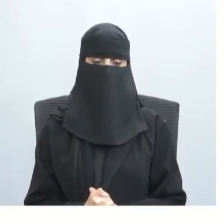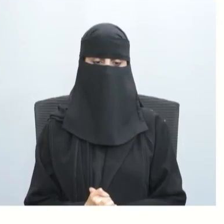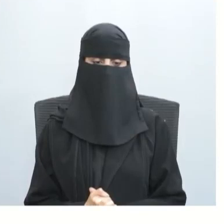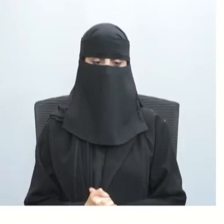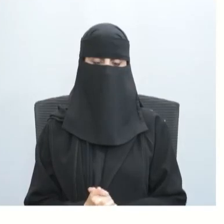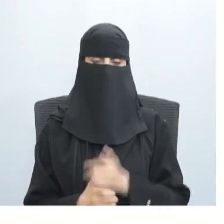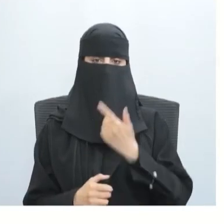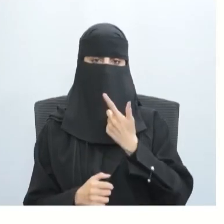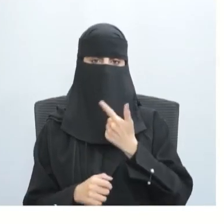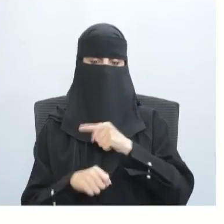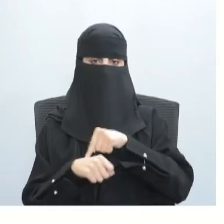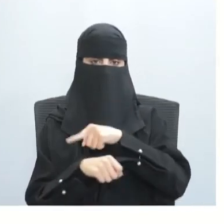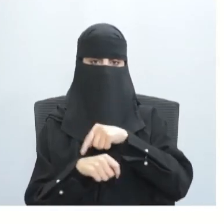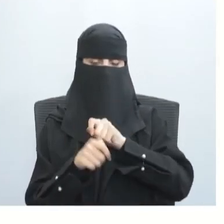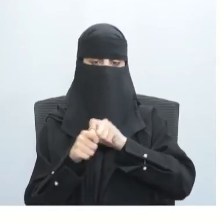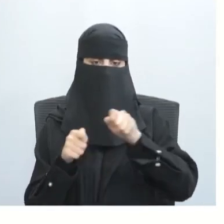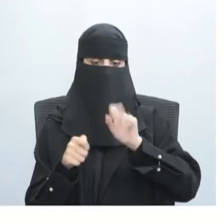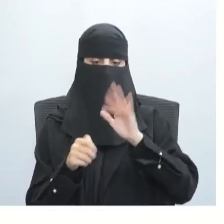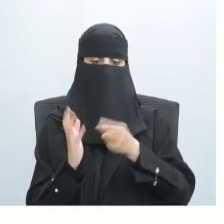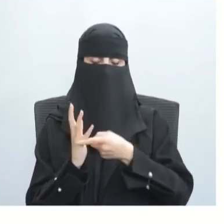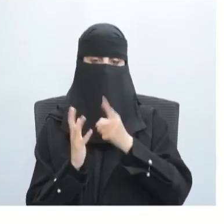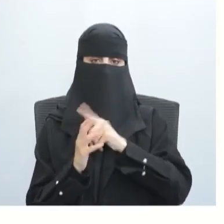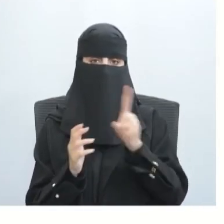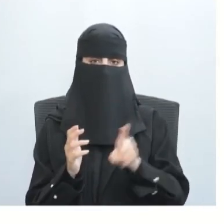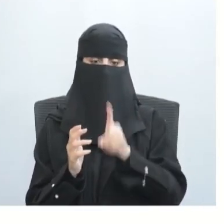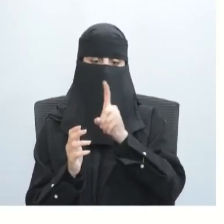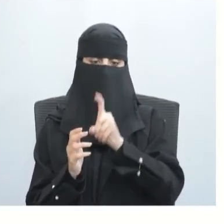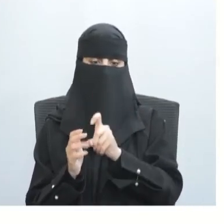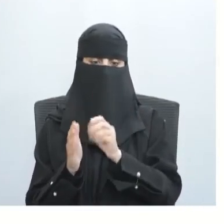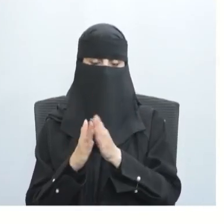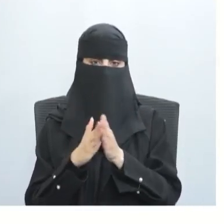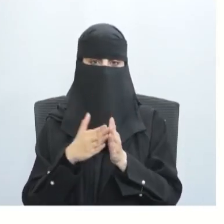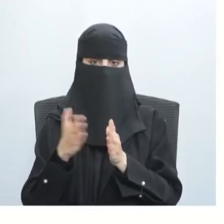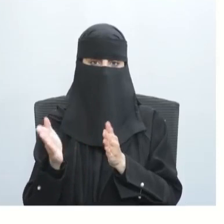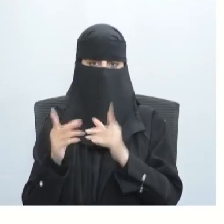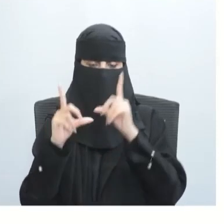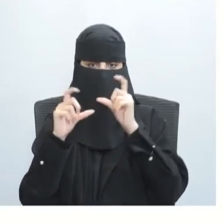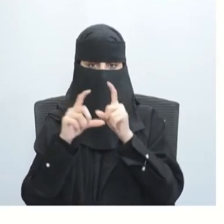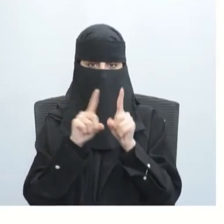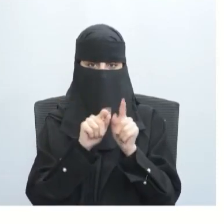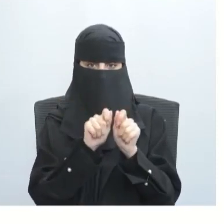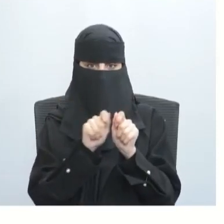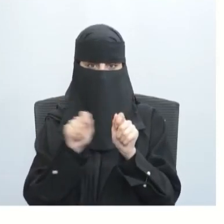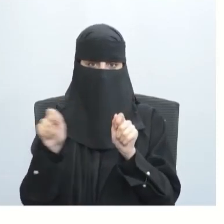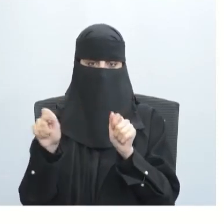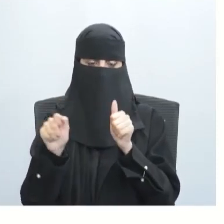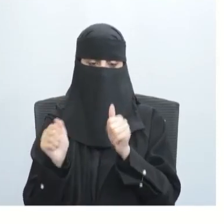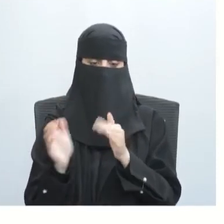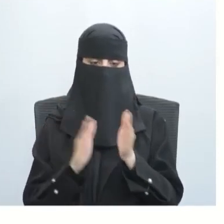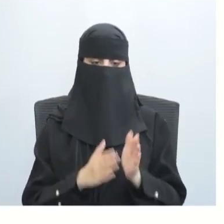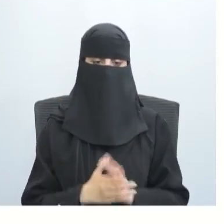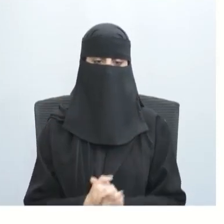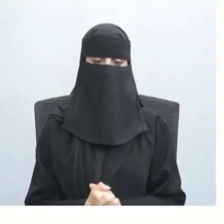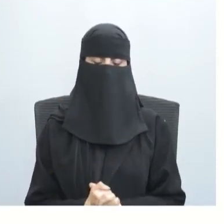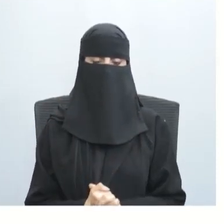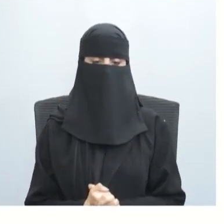بتغيير مده عرض الصوره ضع مؤشر الفاره على الطرف الايمن للصوره في المخطط الزمني واسحب يمينا او